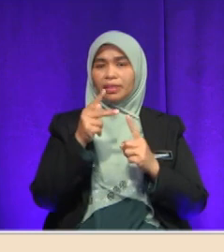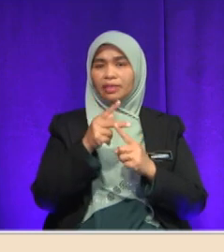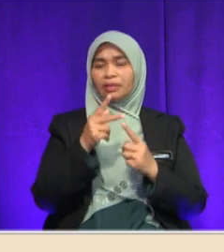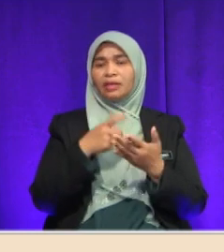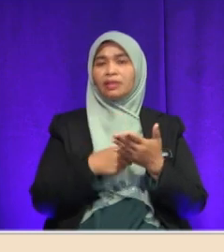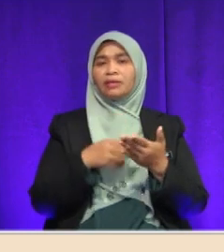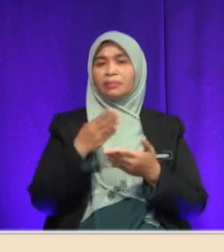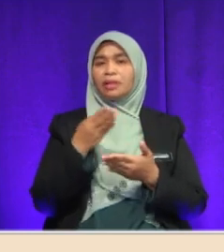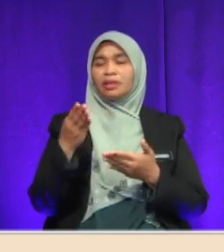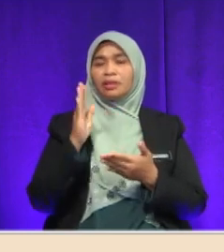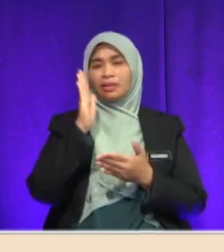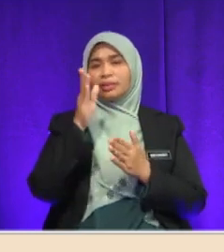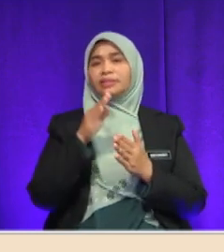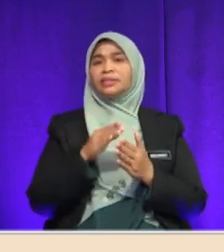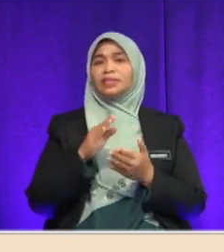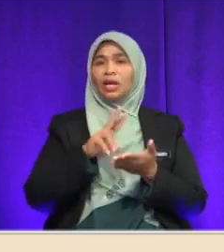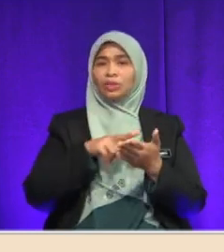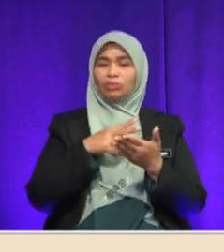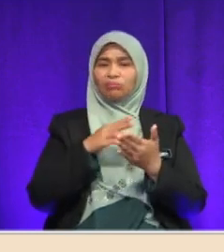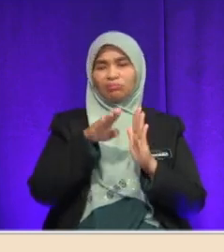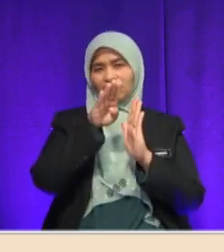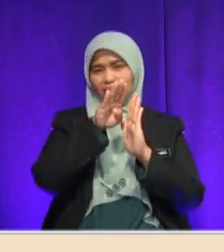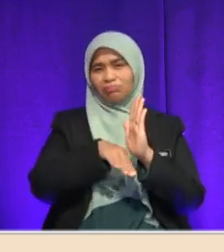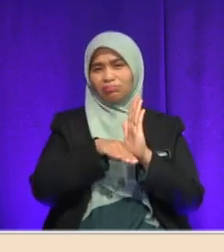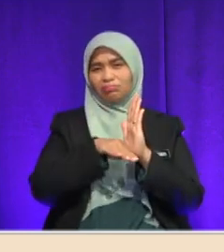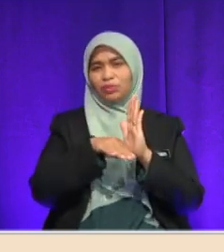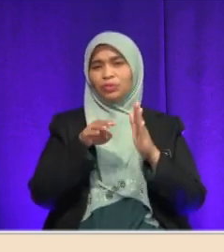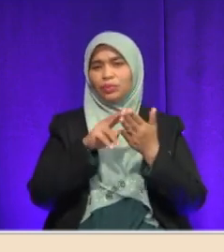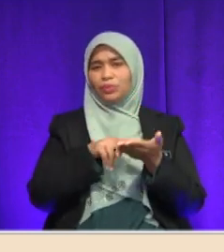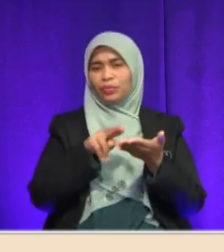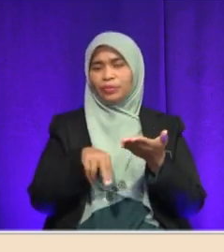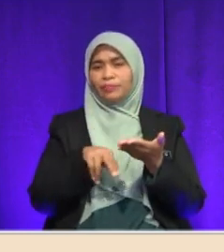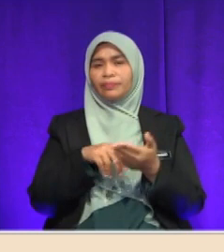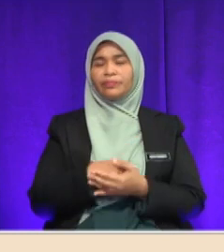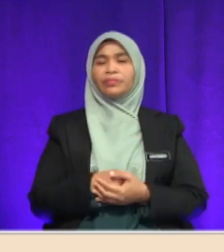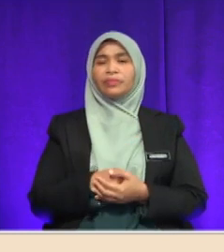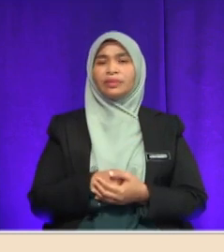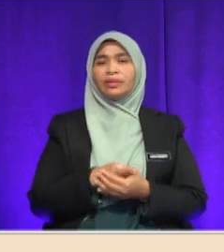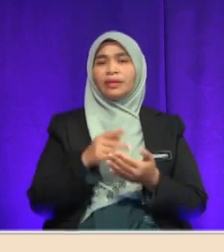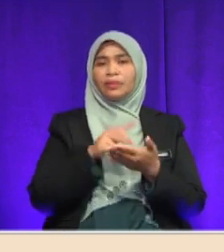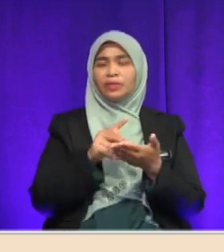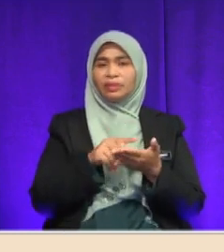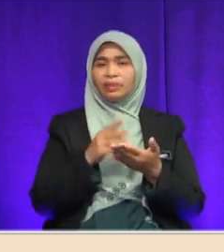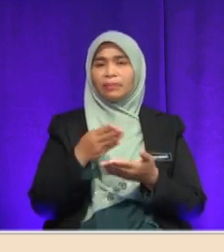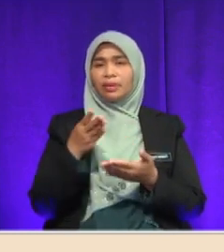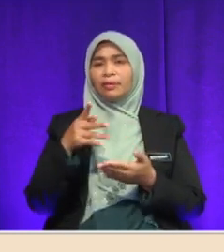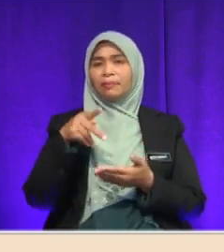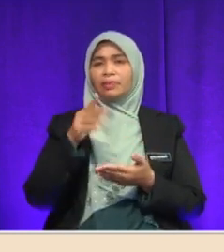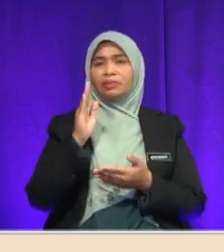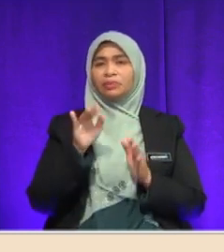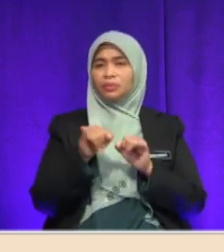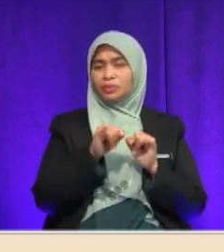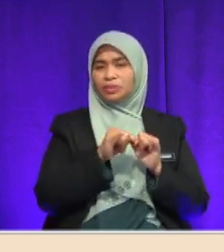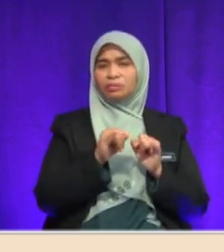jatuh. Barang K yang meningkat, tetapi barang P, kuantiti permintaan barang P juga akan jatuh.